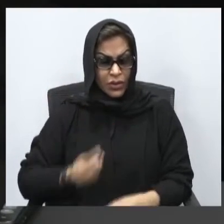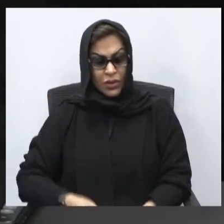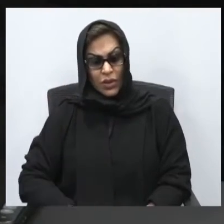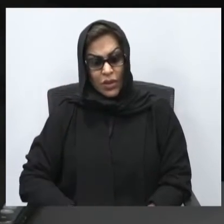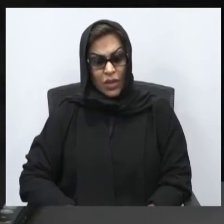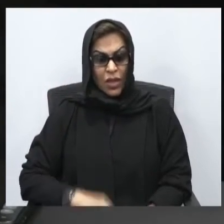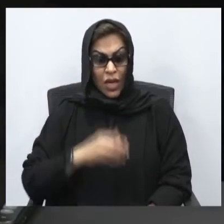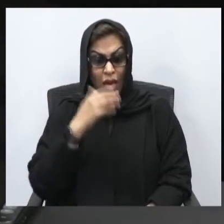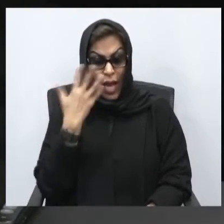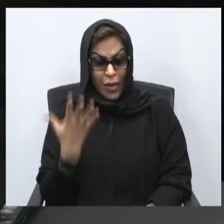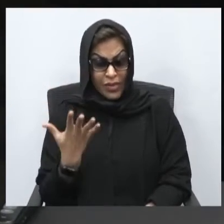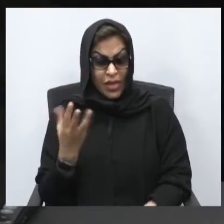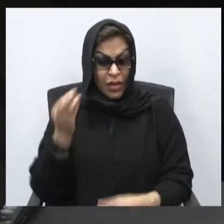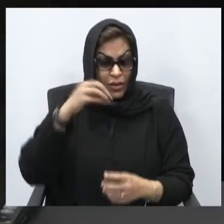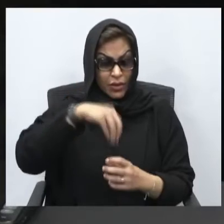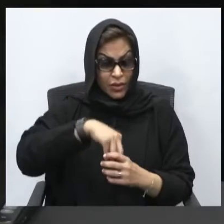اربعه